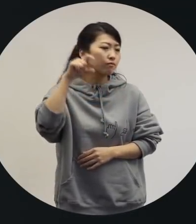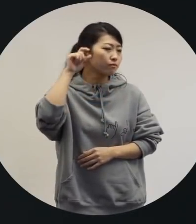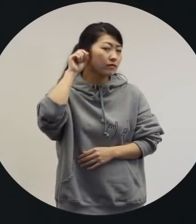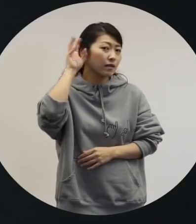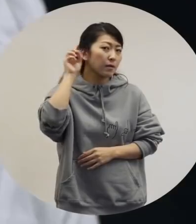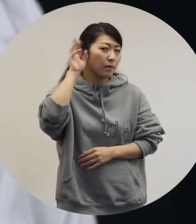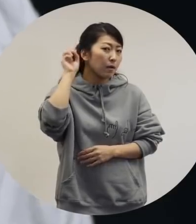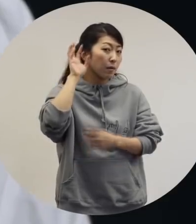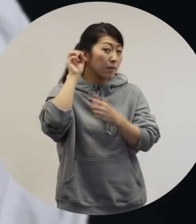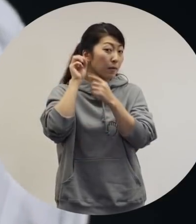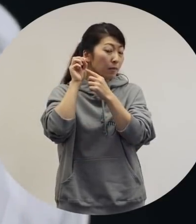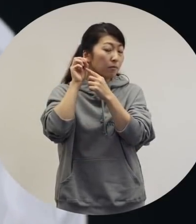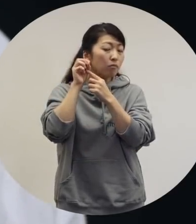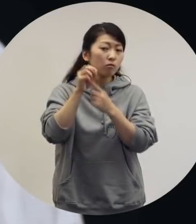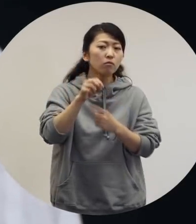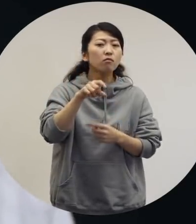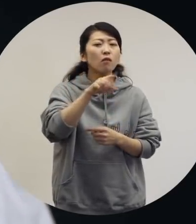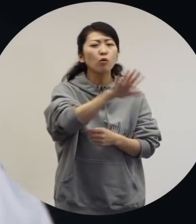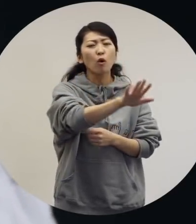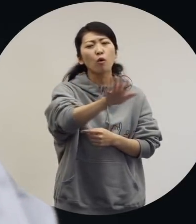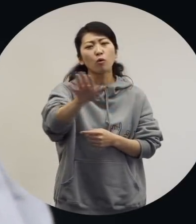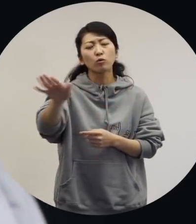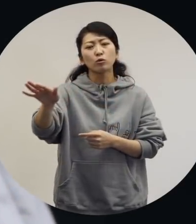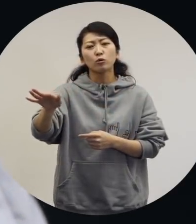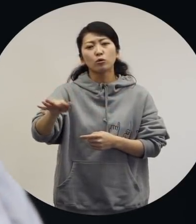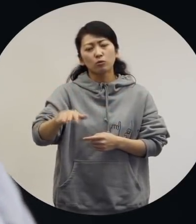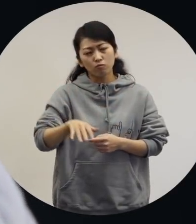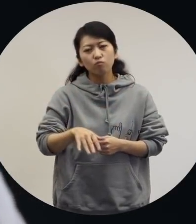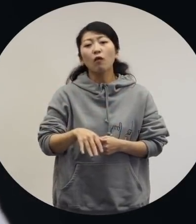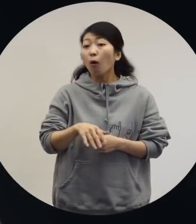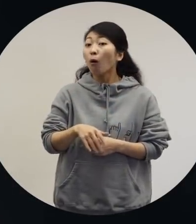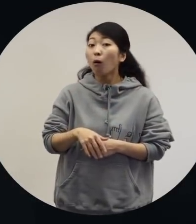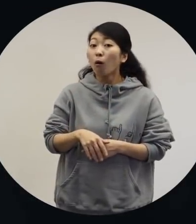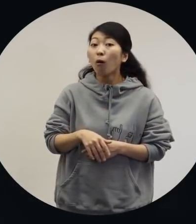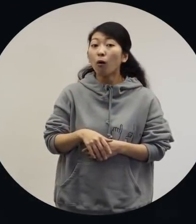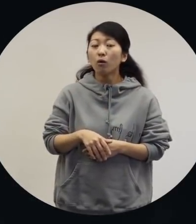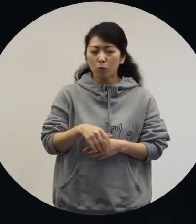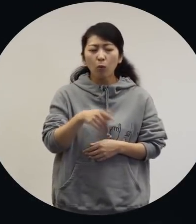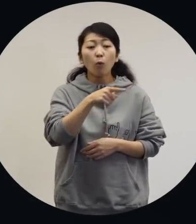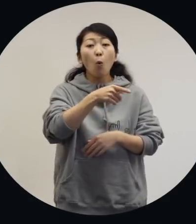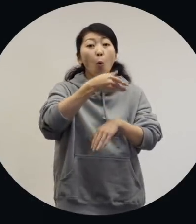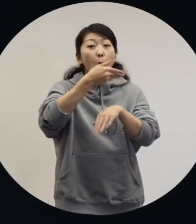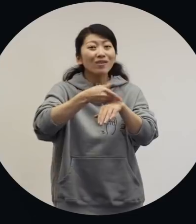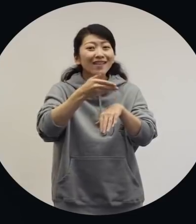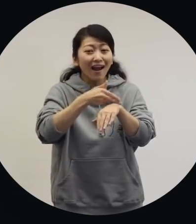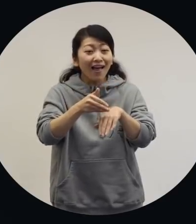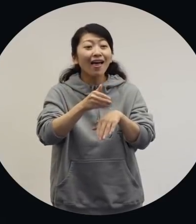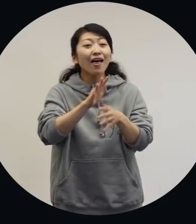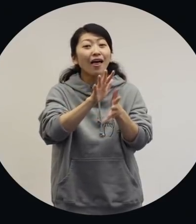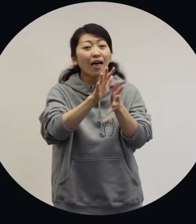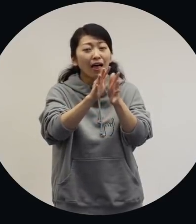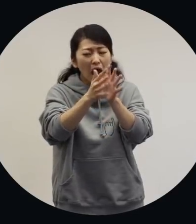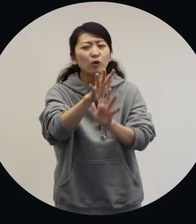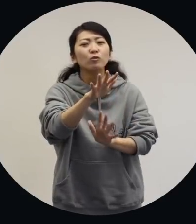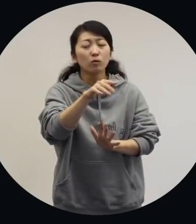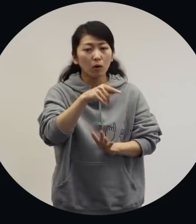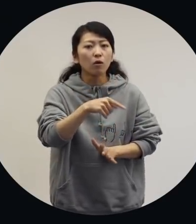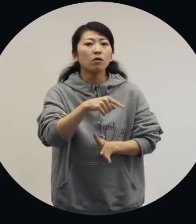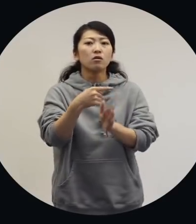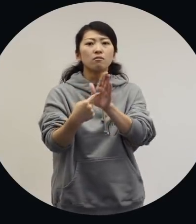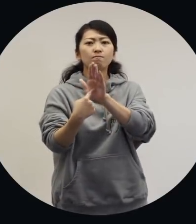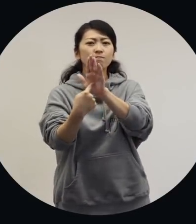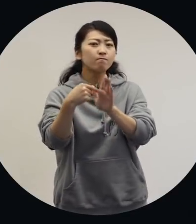ねキラキラするユニットみたいなの出てきてはいるんですよ、で、だからおしゃれにはなってきてるんだけ